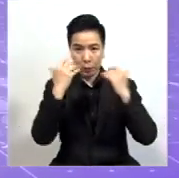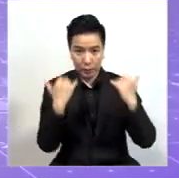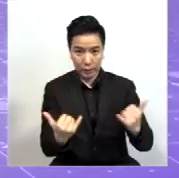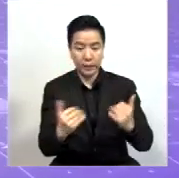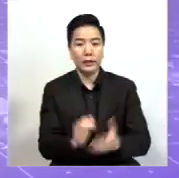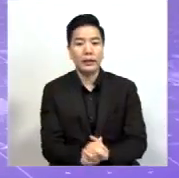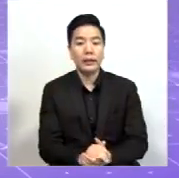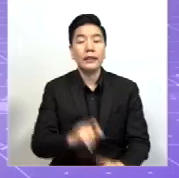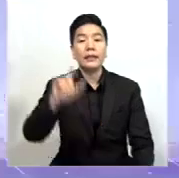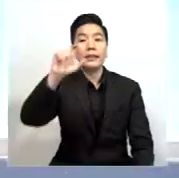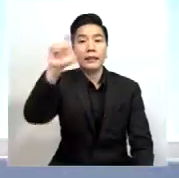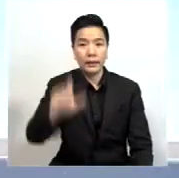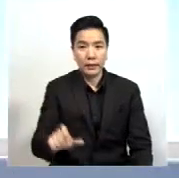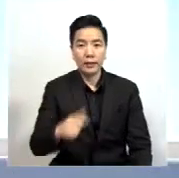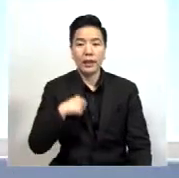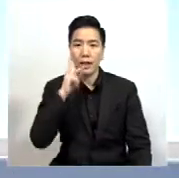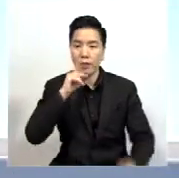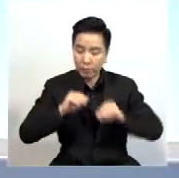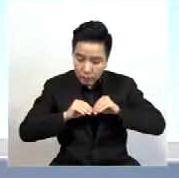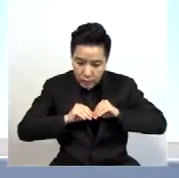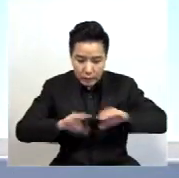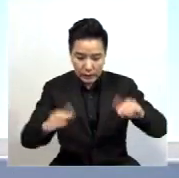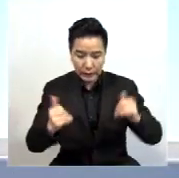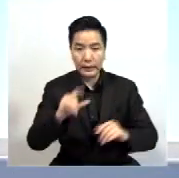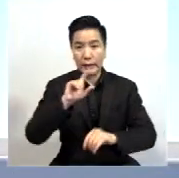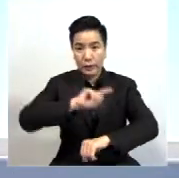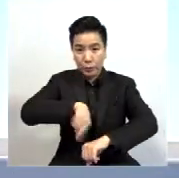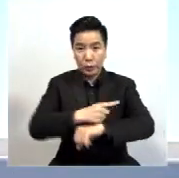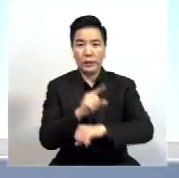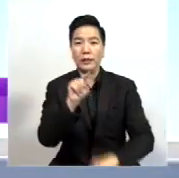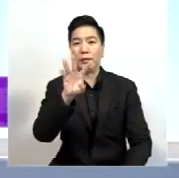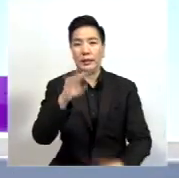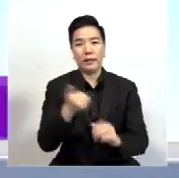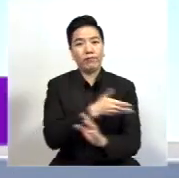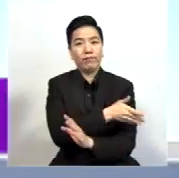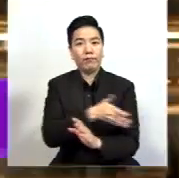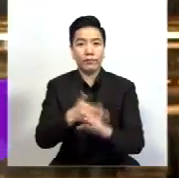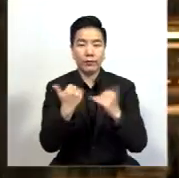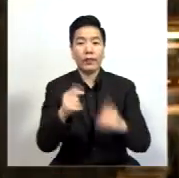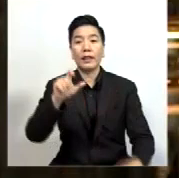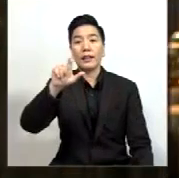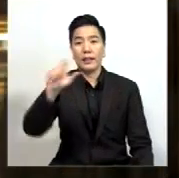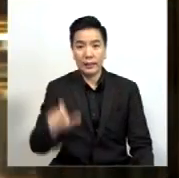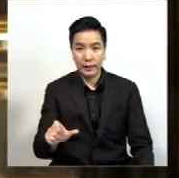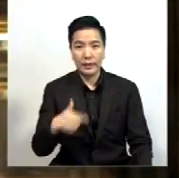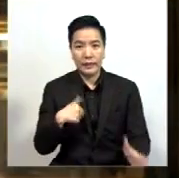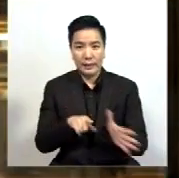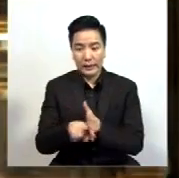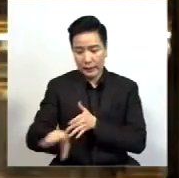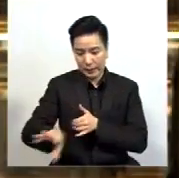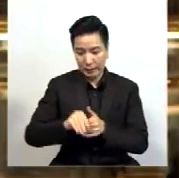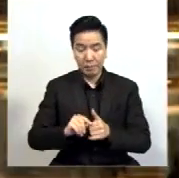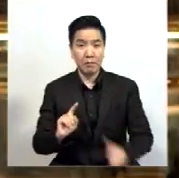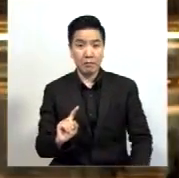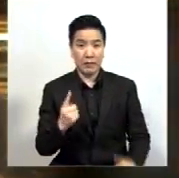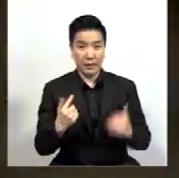านี้ค่ะทางการอิตาลีมีการเปิดเผยนะคะว่าในรอบ24ชั่วโมงที่ผ่านมาอิตาลีมีผู้เสียชีวิตรายให